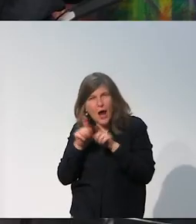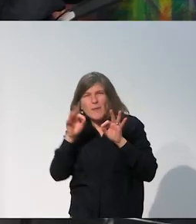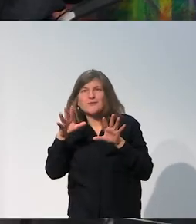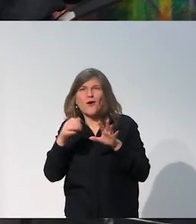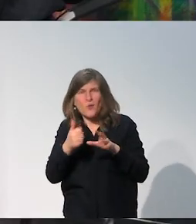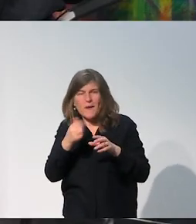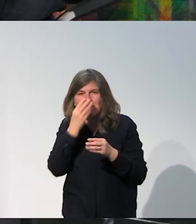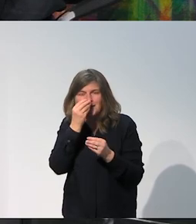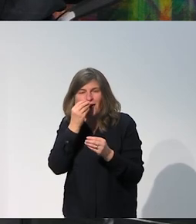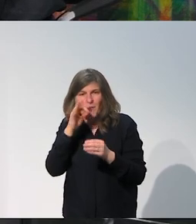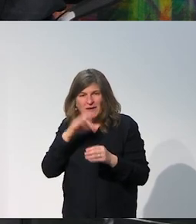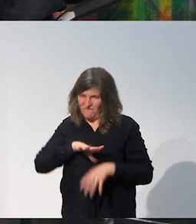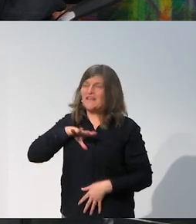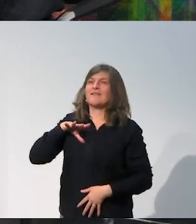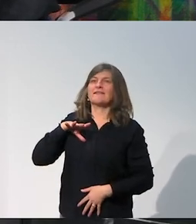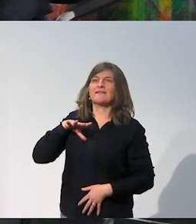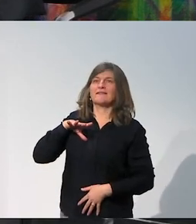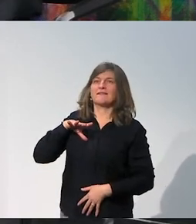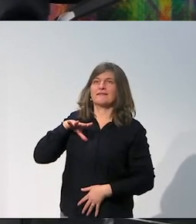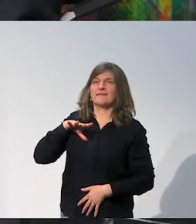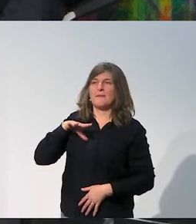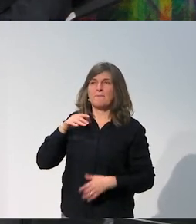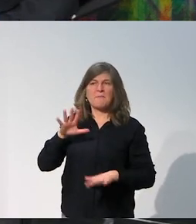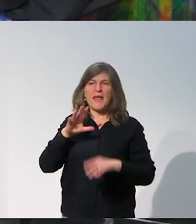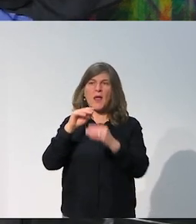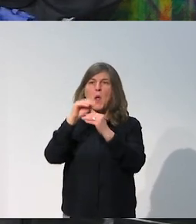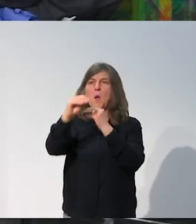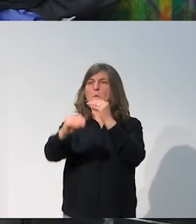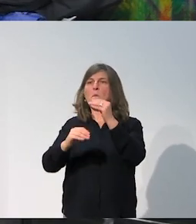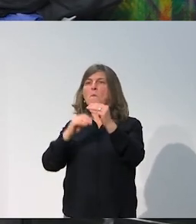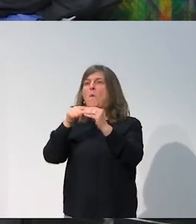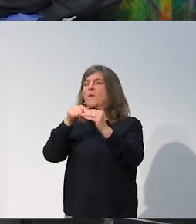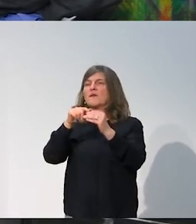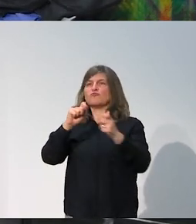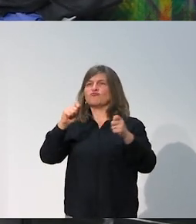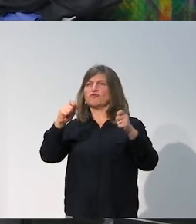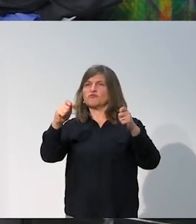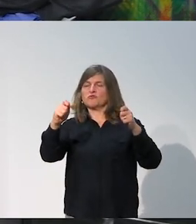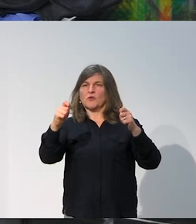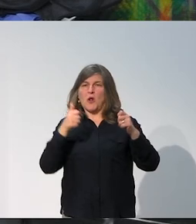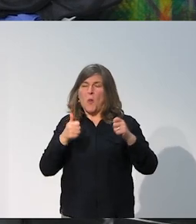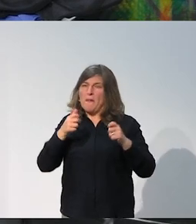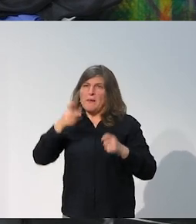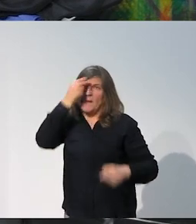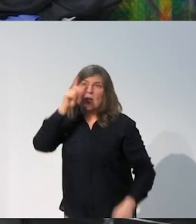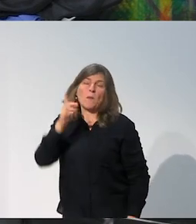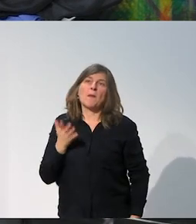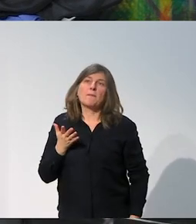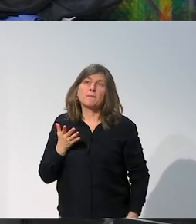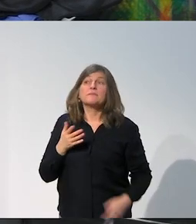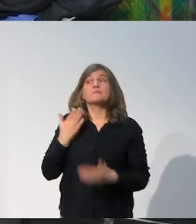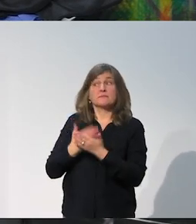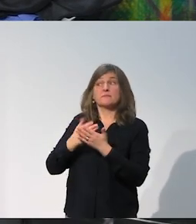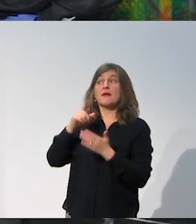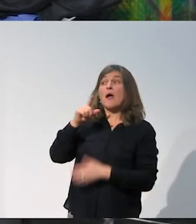Hein. Mais le monde lui devient en partie indéchiffrable. Il faut dire hein, que les hommes de cette génération